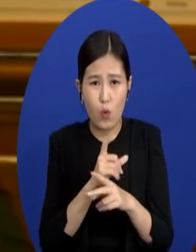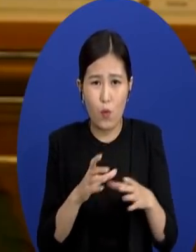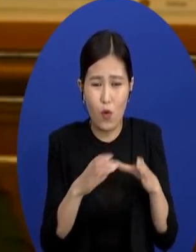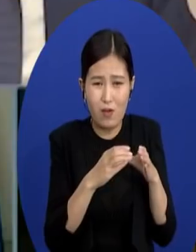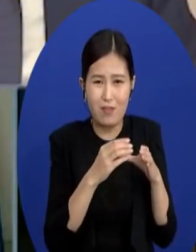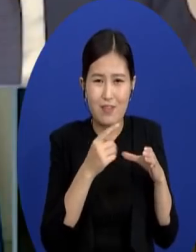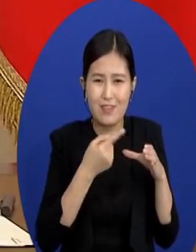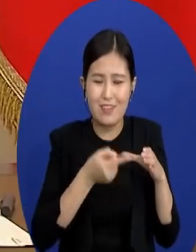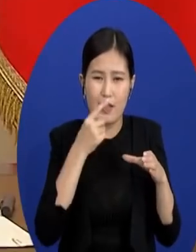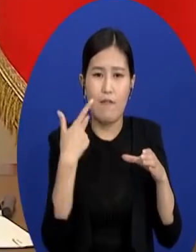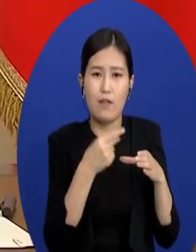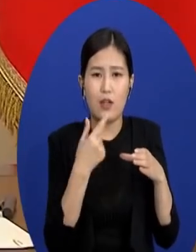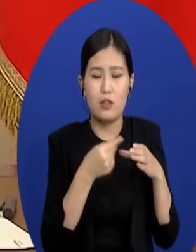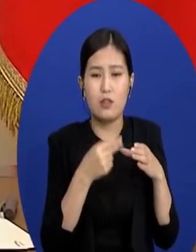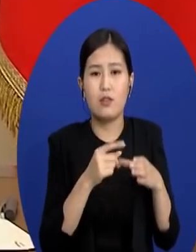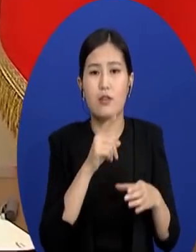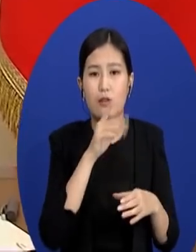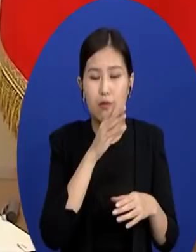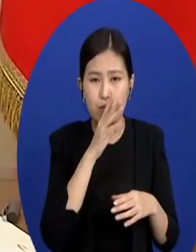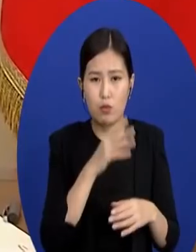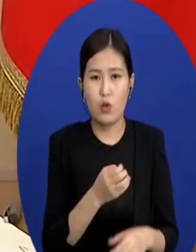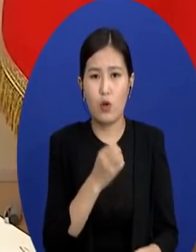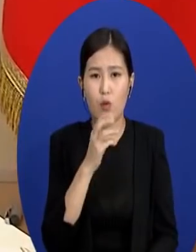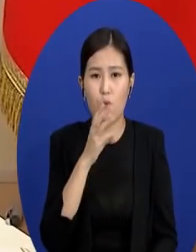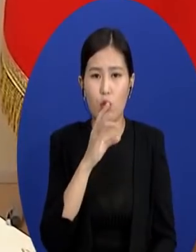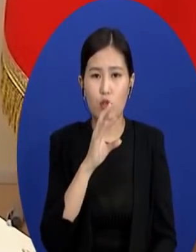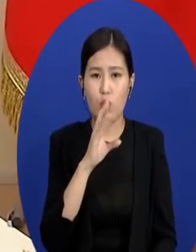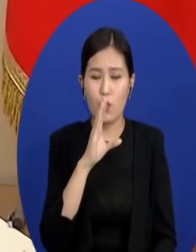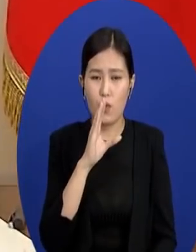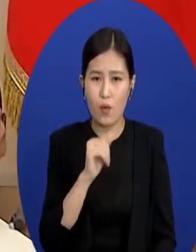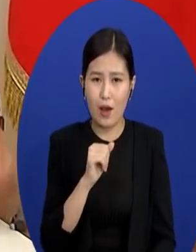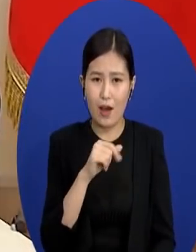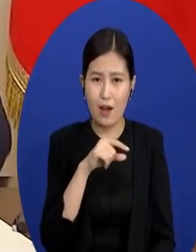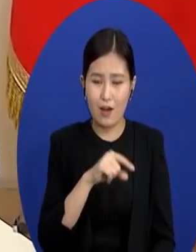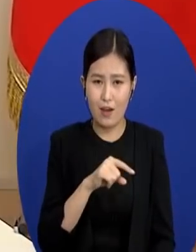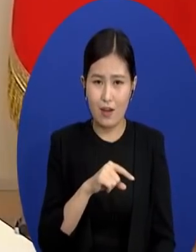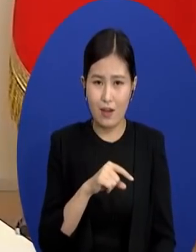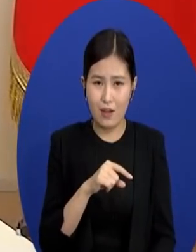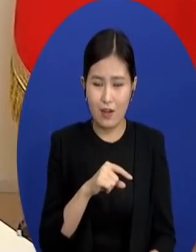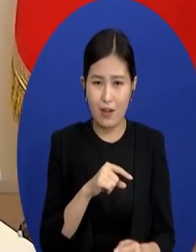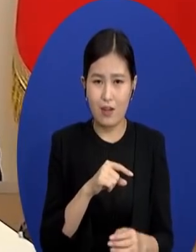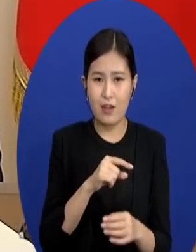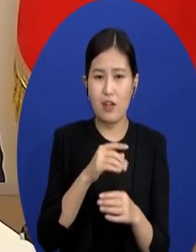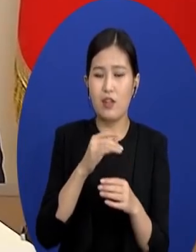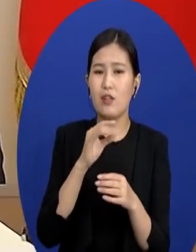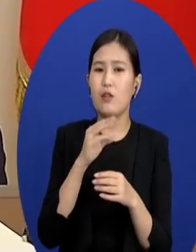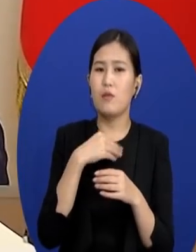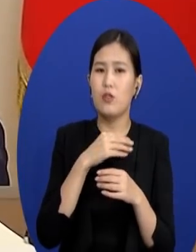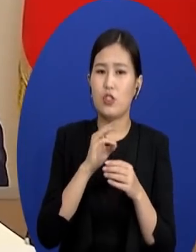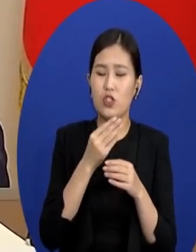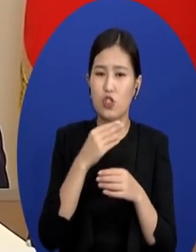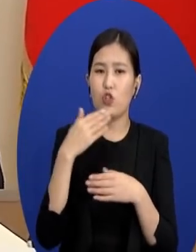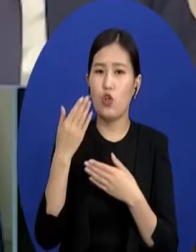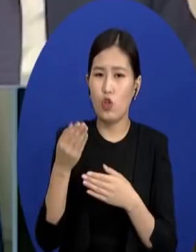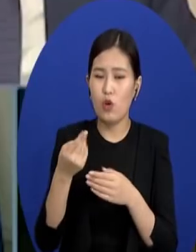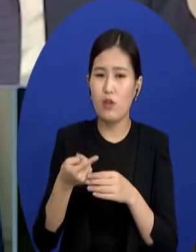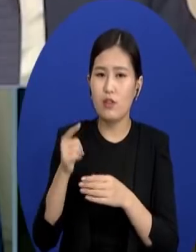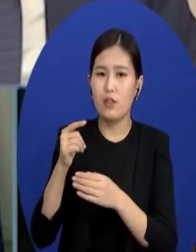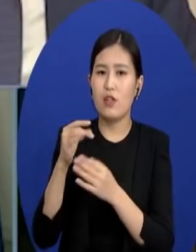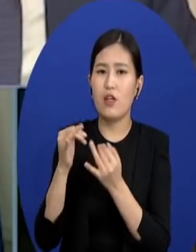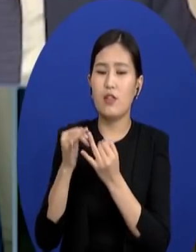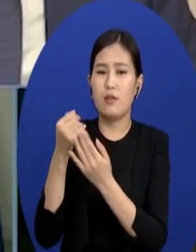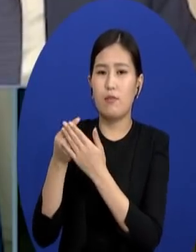байна. За өнөөдөр Москва хотод хамгийн түрүүнд вакцинд хамрагдах иргэдийг цахимаар бүртгэх ажил эхэллээ. За вакцинд хамрагдах